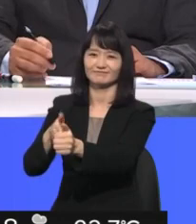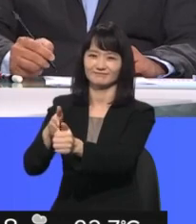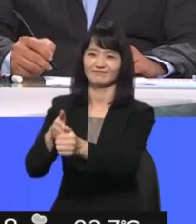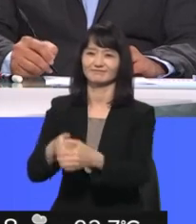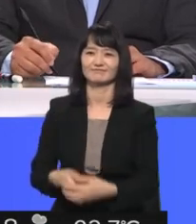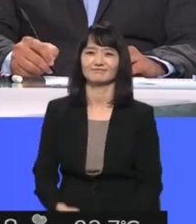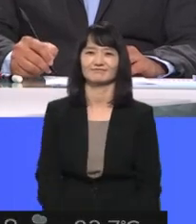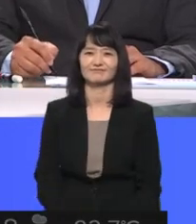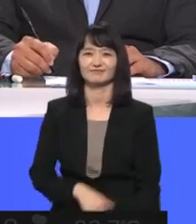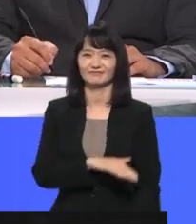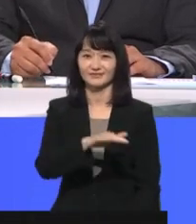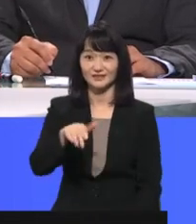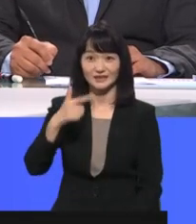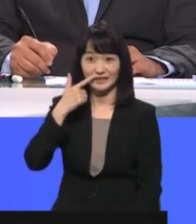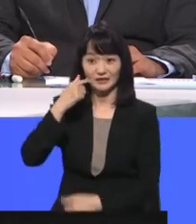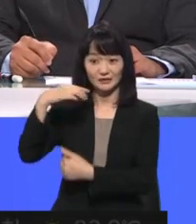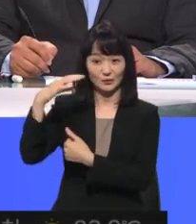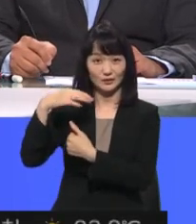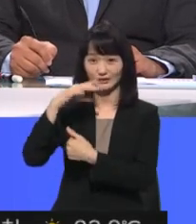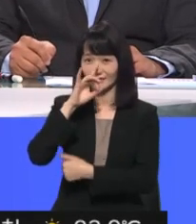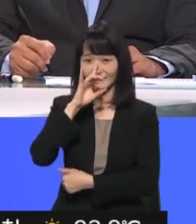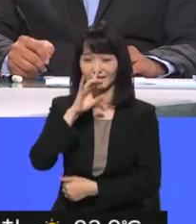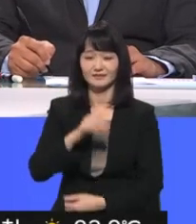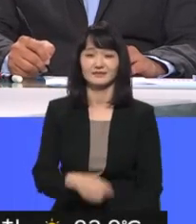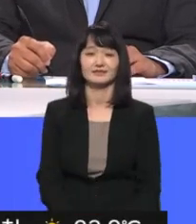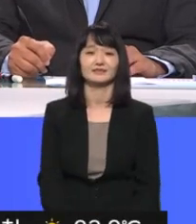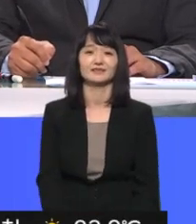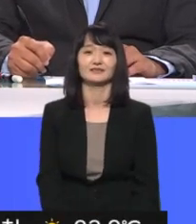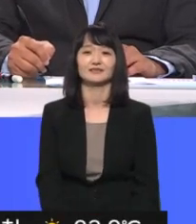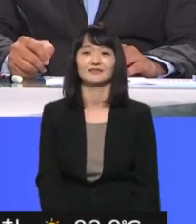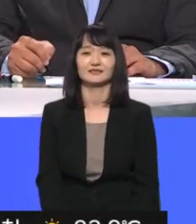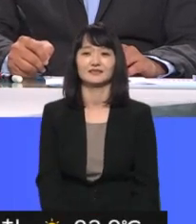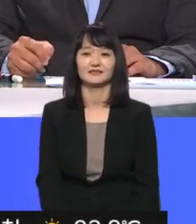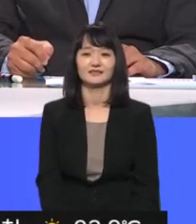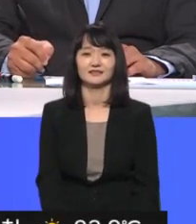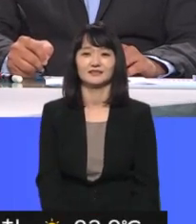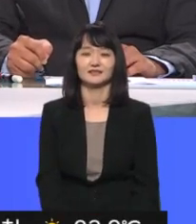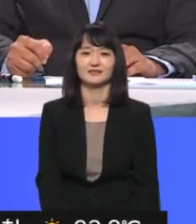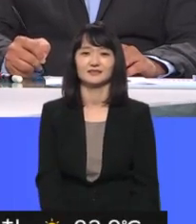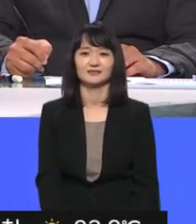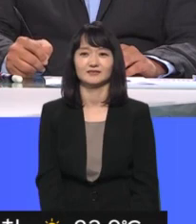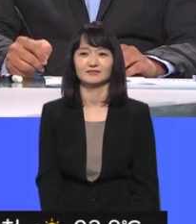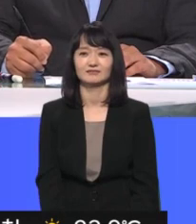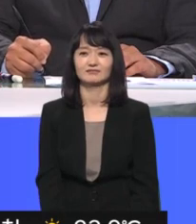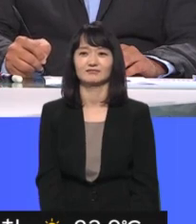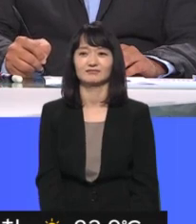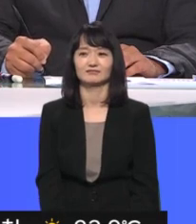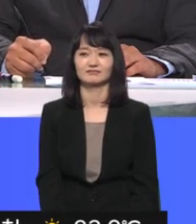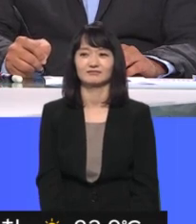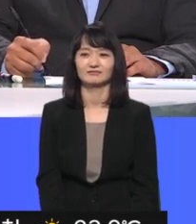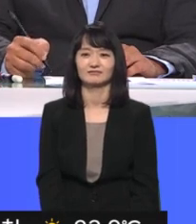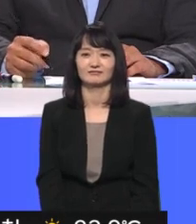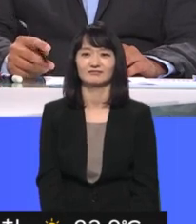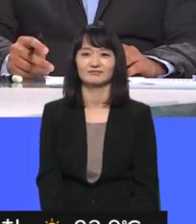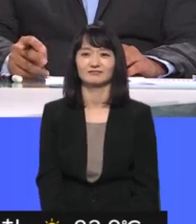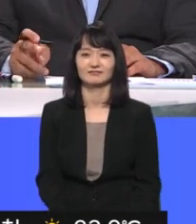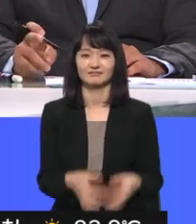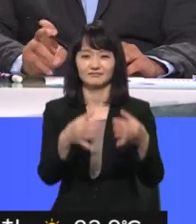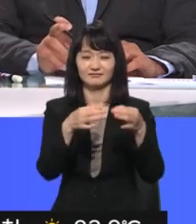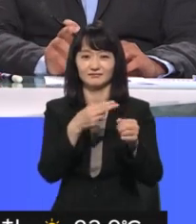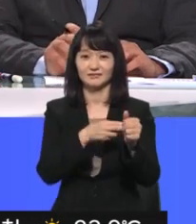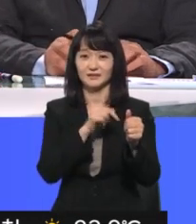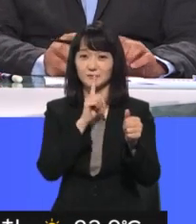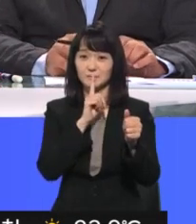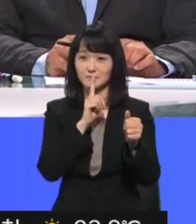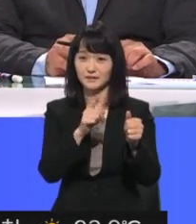저희가 아버지 마토 날 수는 없습니다 예 그 다음에 푸바 군님 후 바보님 이라고 하셨는데 김부식 교수님 말씀하신